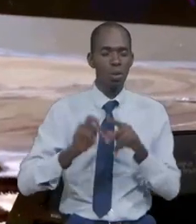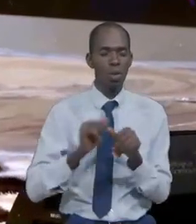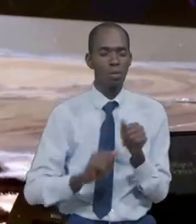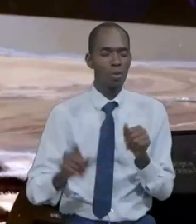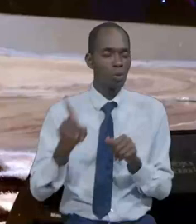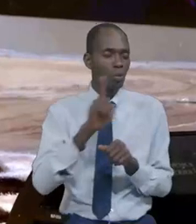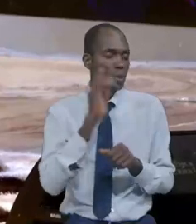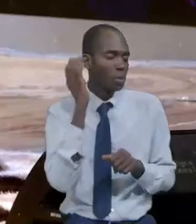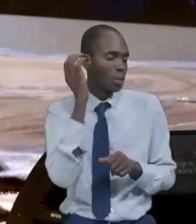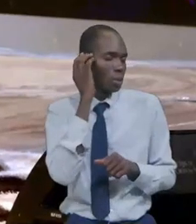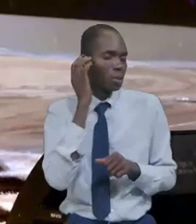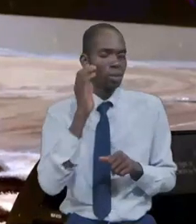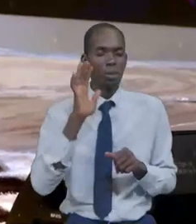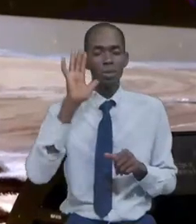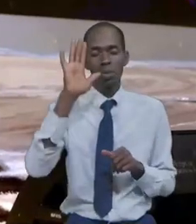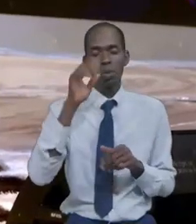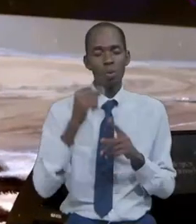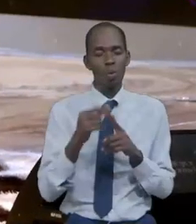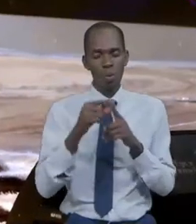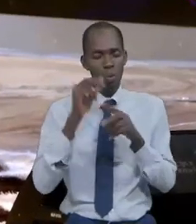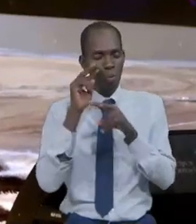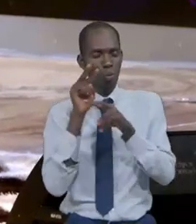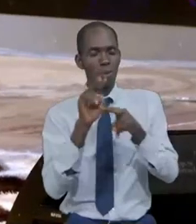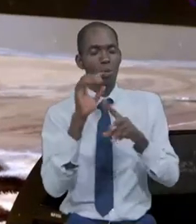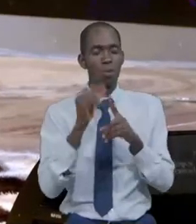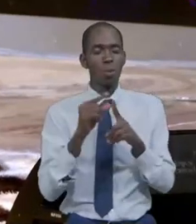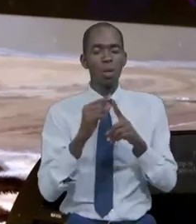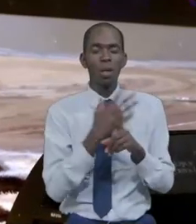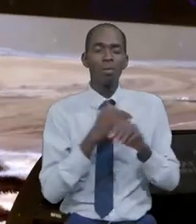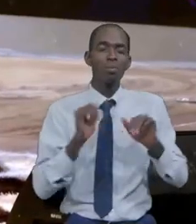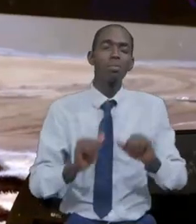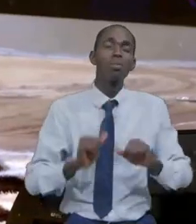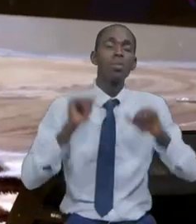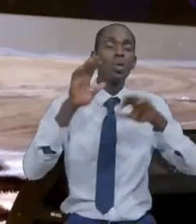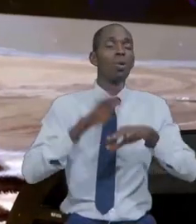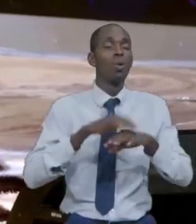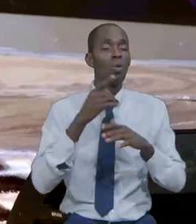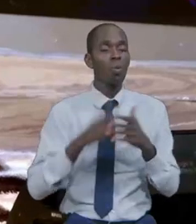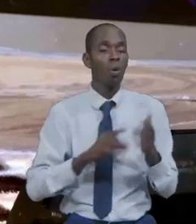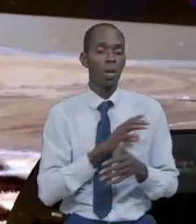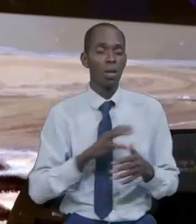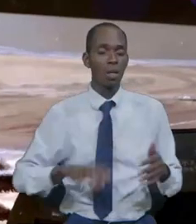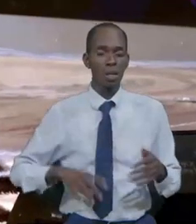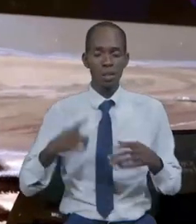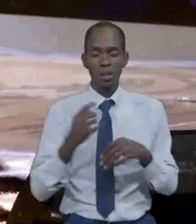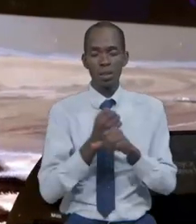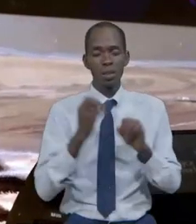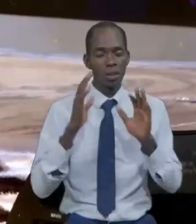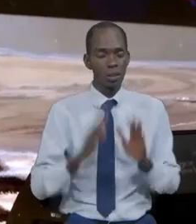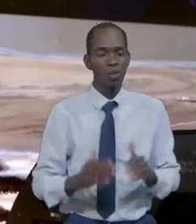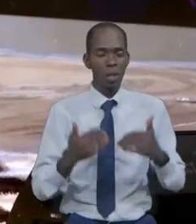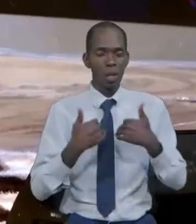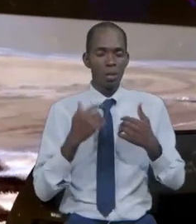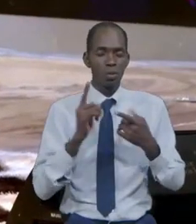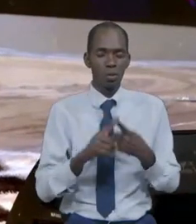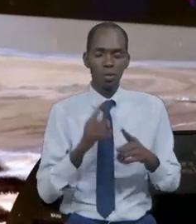jeune, que tous ceux qui écoutent la parole se concentrent sur ce que Christ, le Sauveur, le Seigneur, a à nous dire.